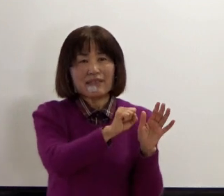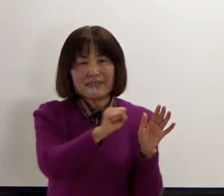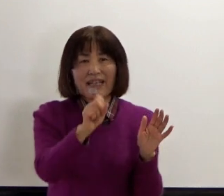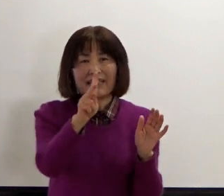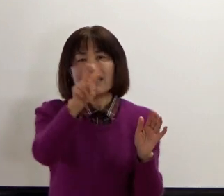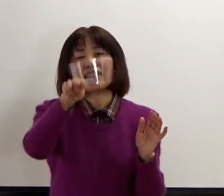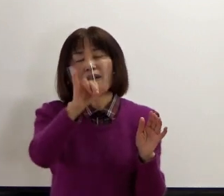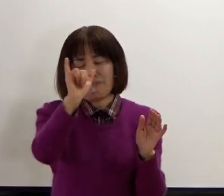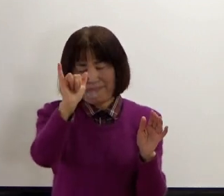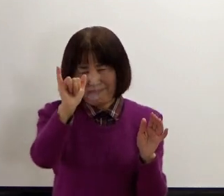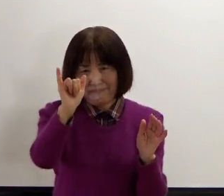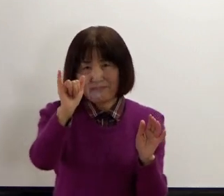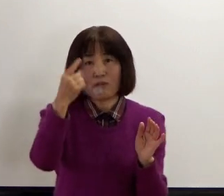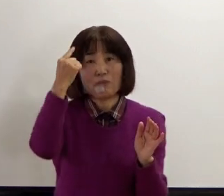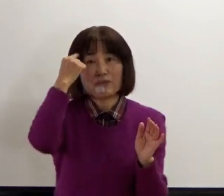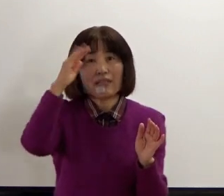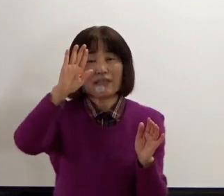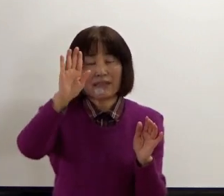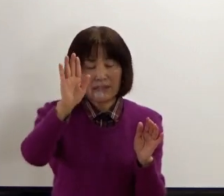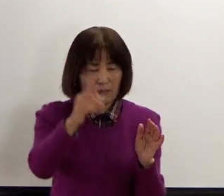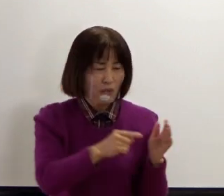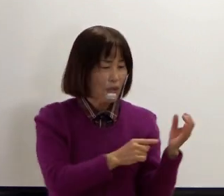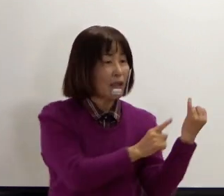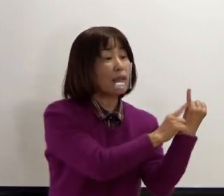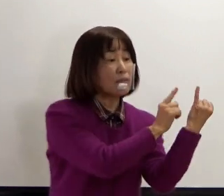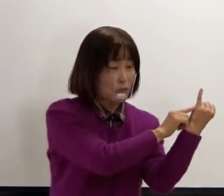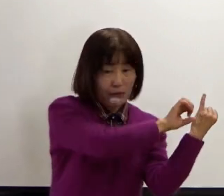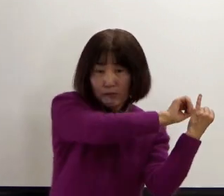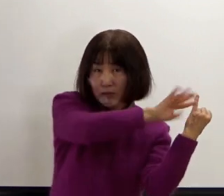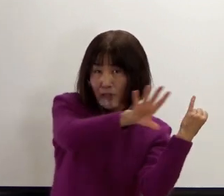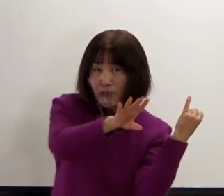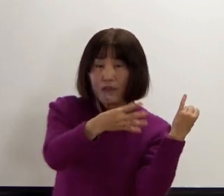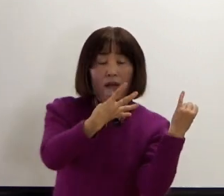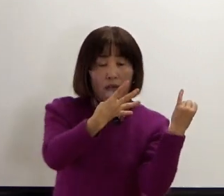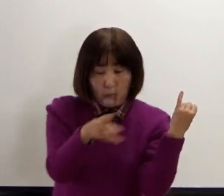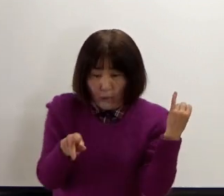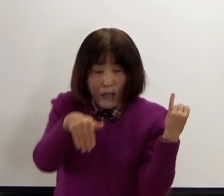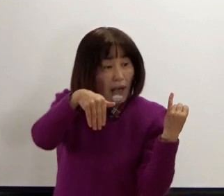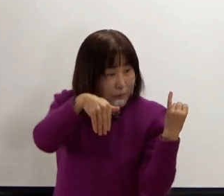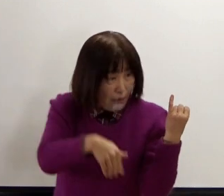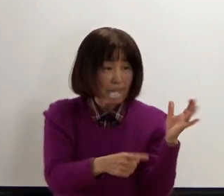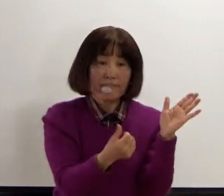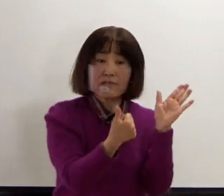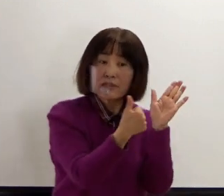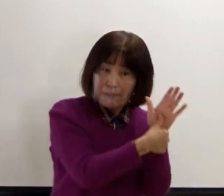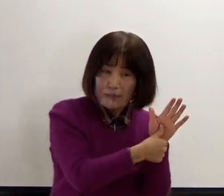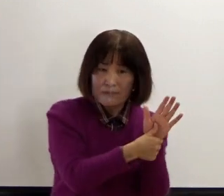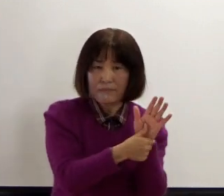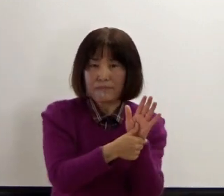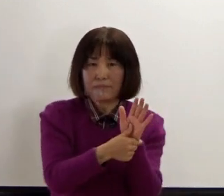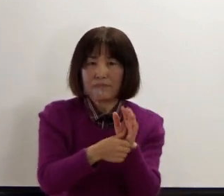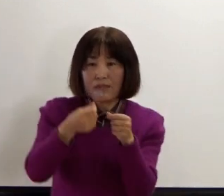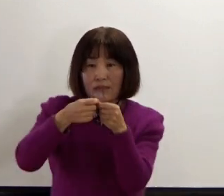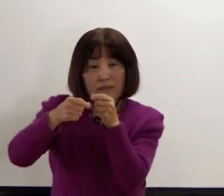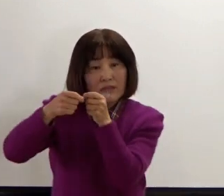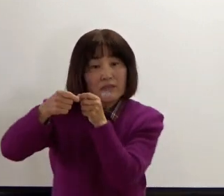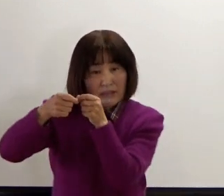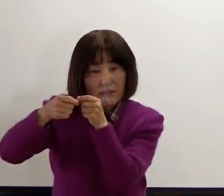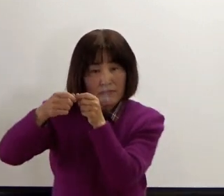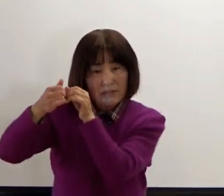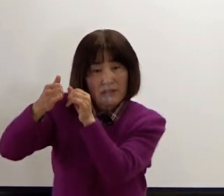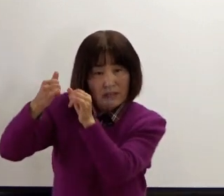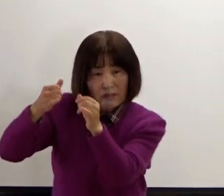名はヨハネとしなければなりませんと言った。しかし人々は、あなたの親類にはそういう名のついた人は誰もいないと言